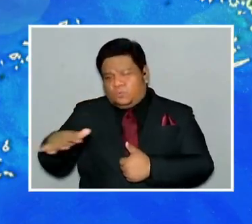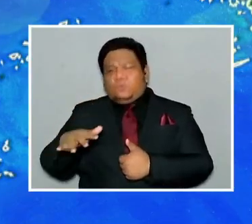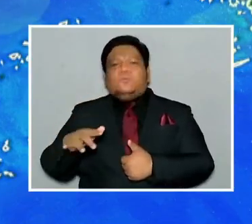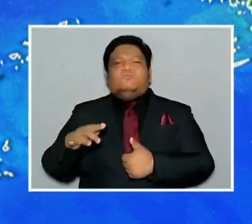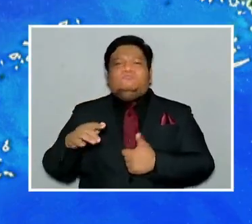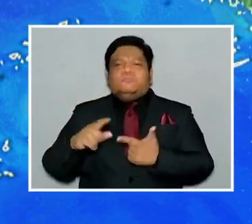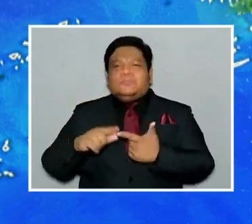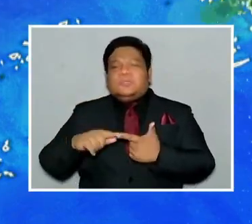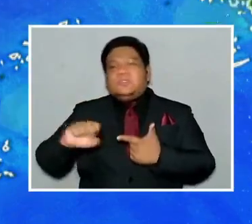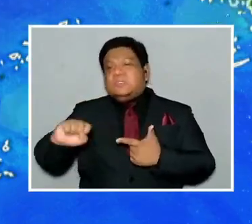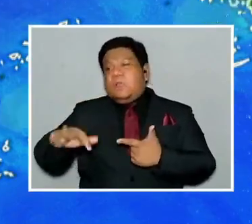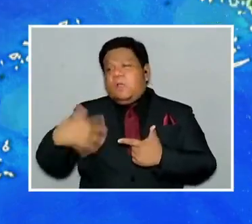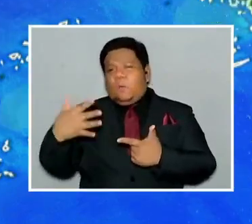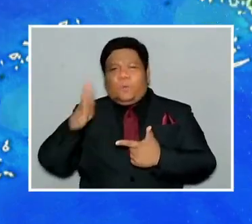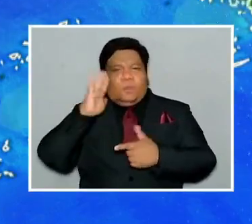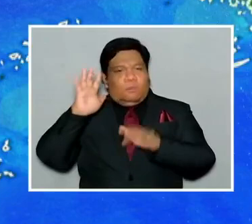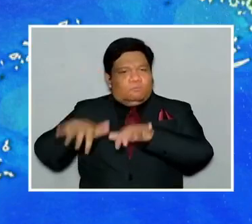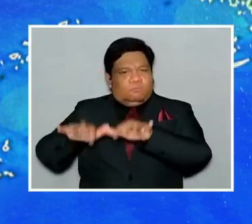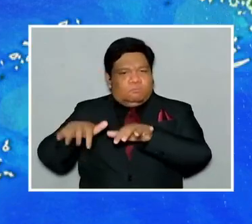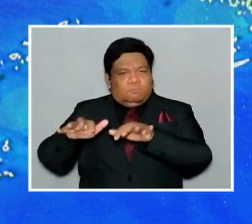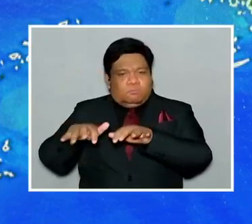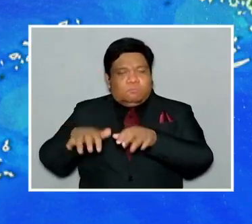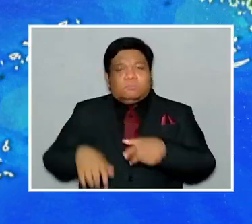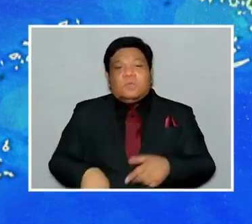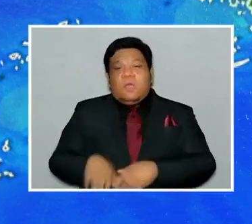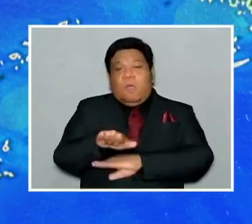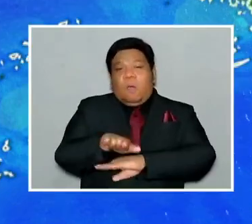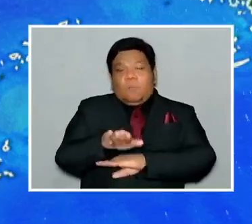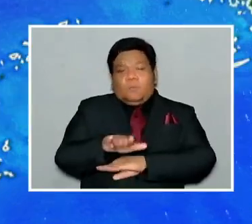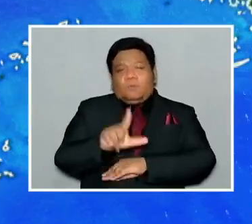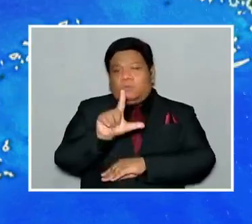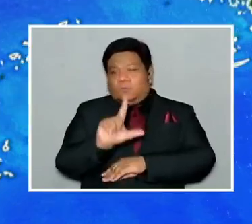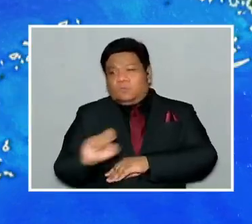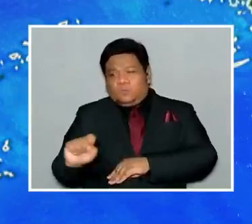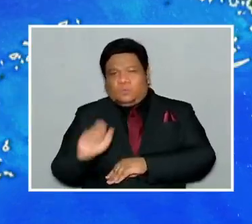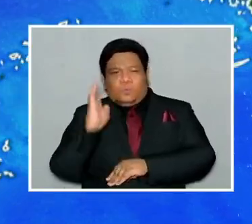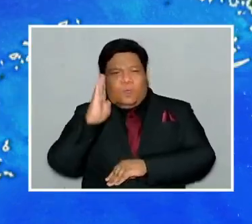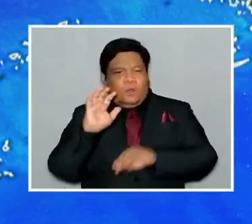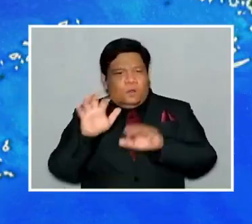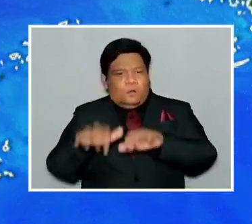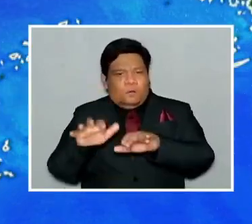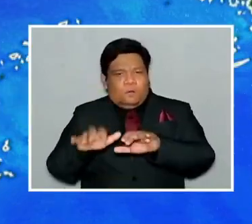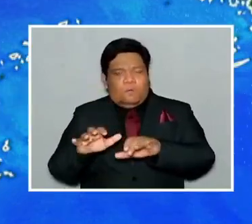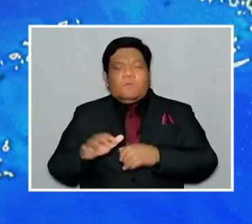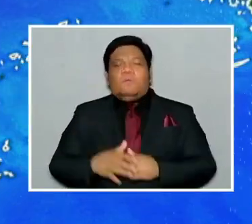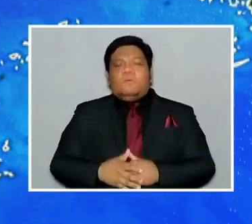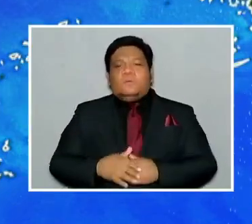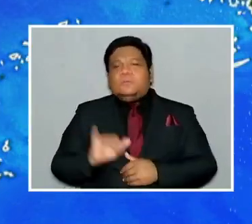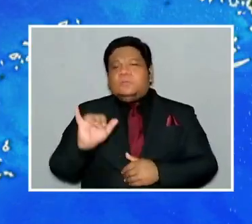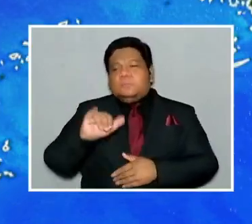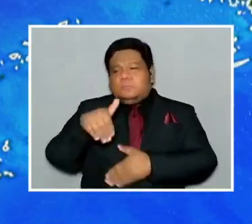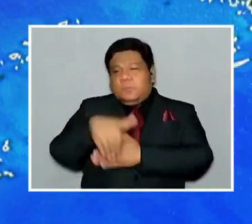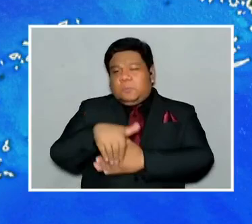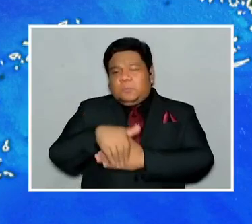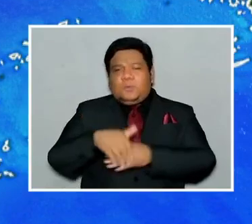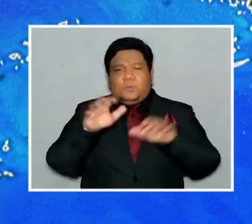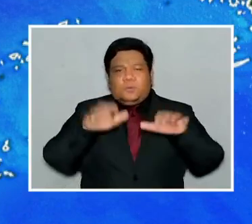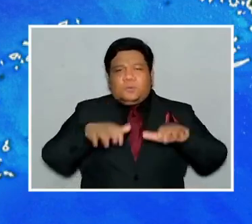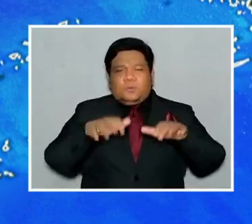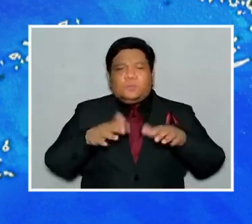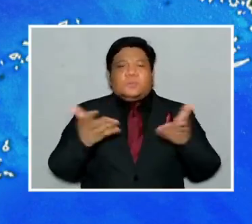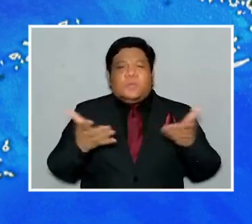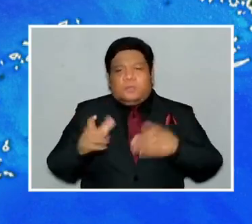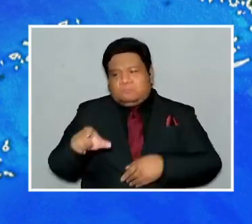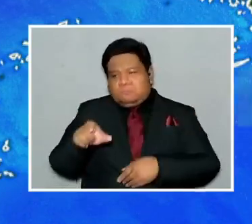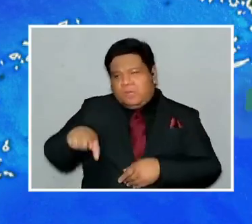Island. Sa hapon, dito sa may Lanao del Sur may malakas na mga pag-ulan at sa gabi meron pang-aasahang ulan sa ilang bahagi ng Mindanao del Sur.